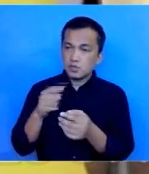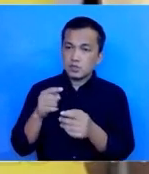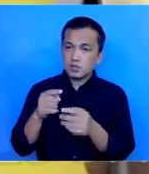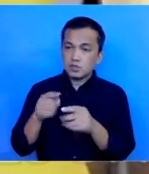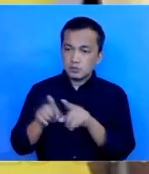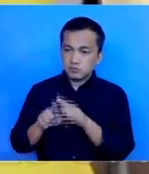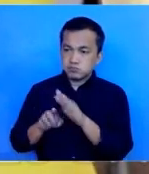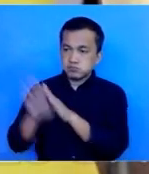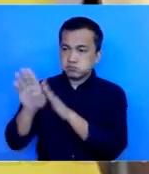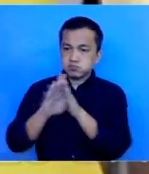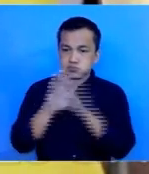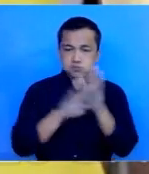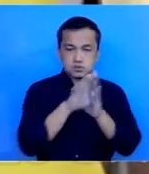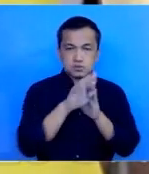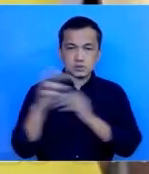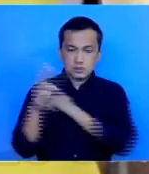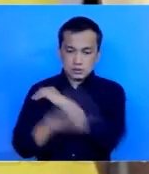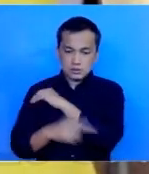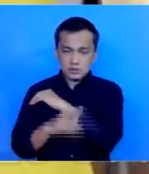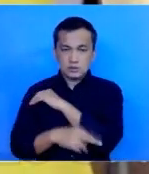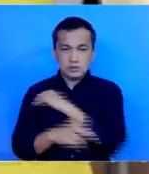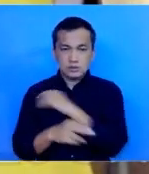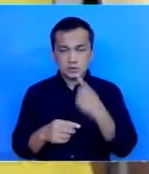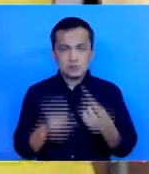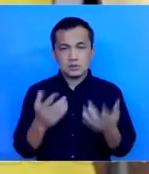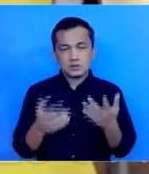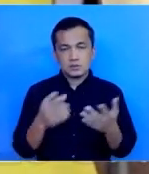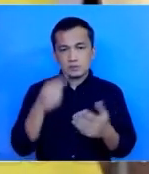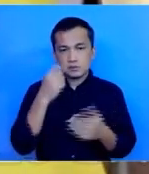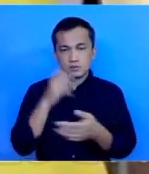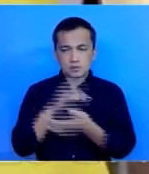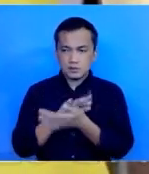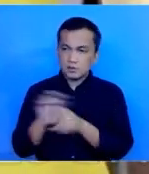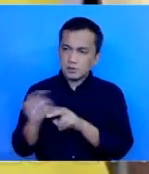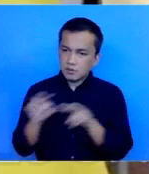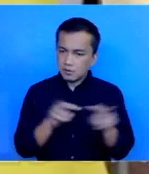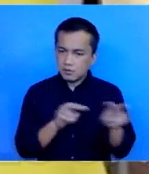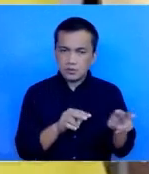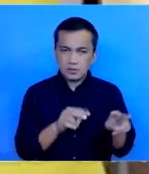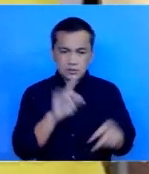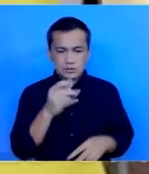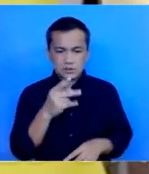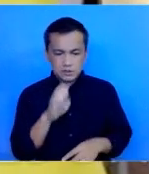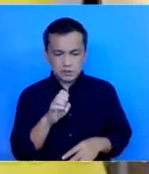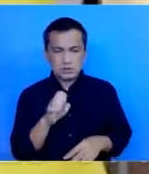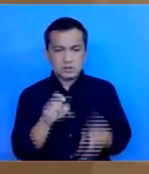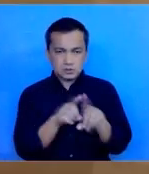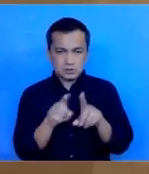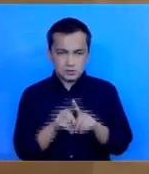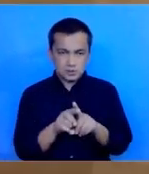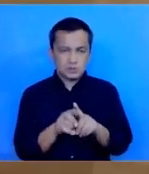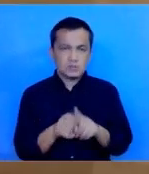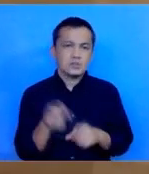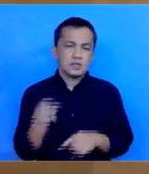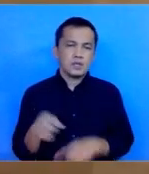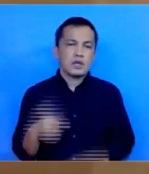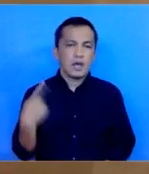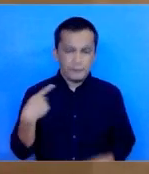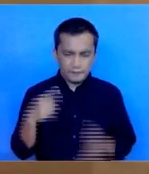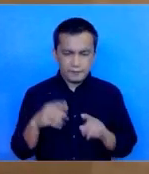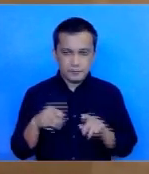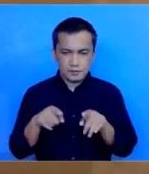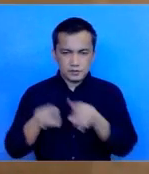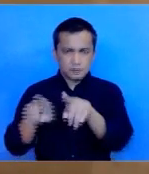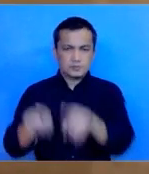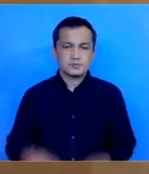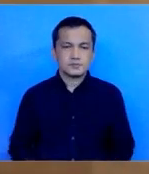It is worrisome because on top of COVID-19, we are looking at dengue cases also increasing. Sa gitna ng